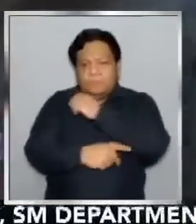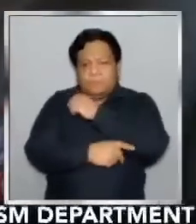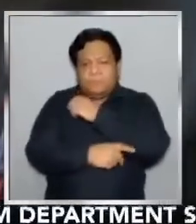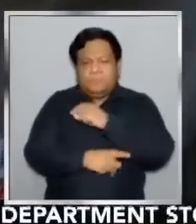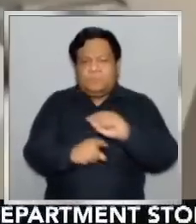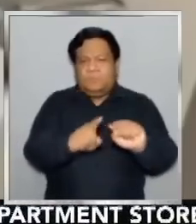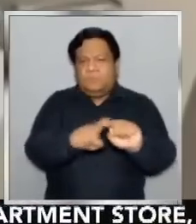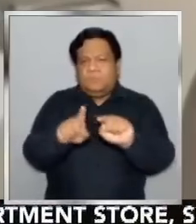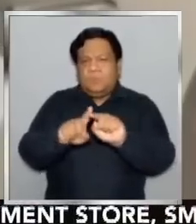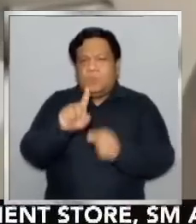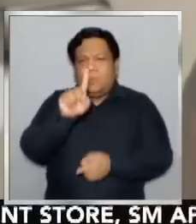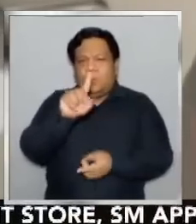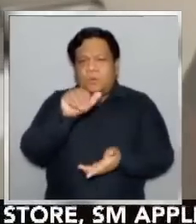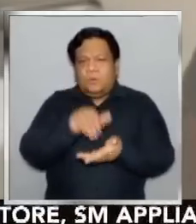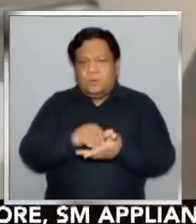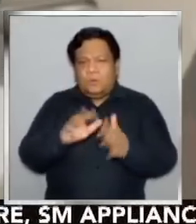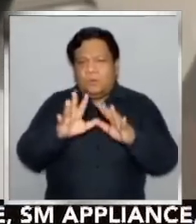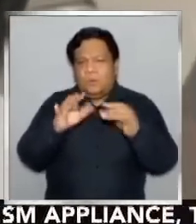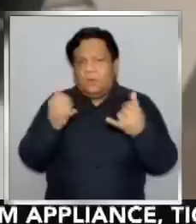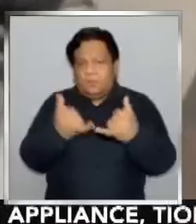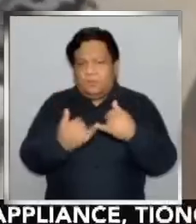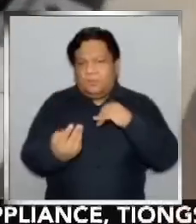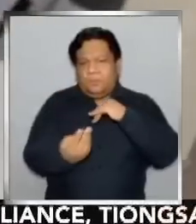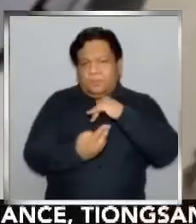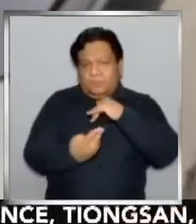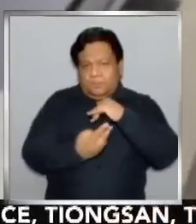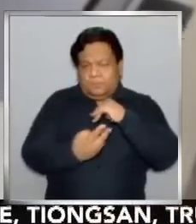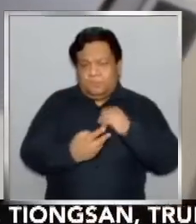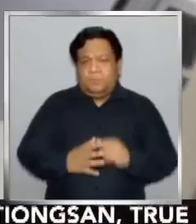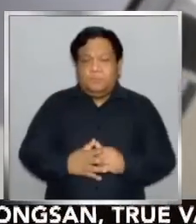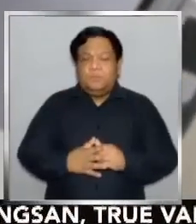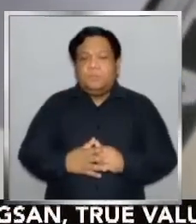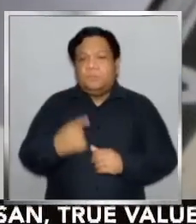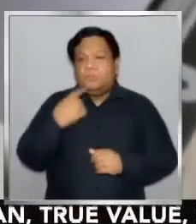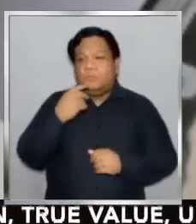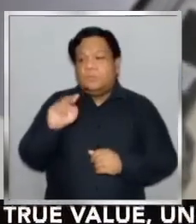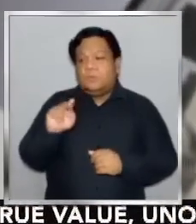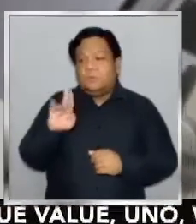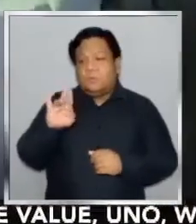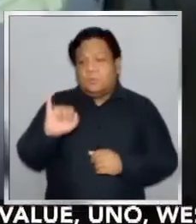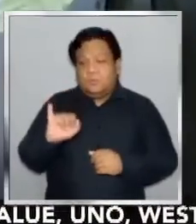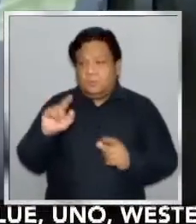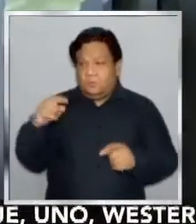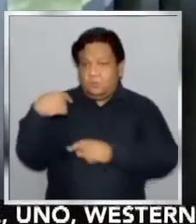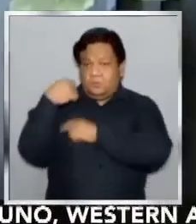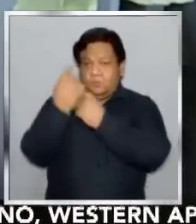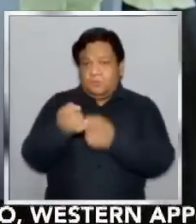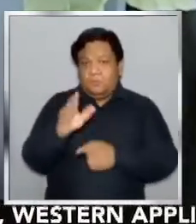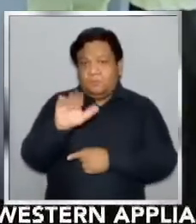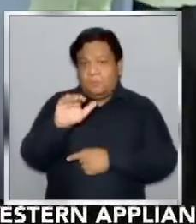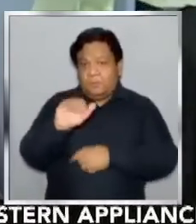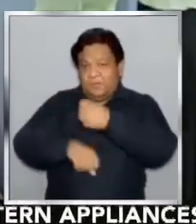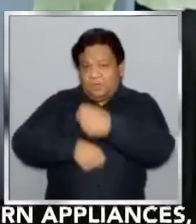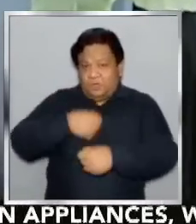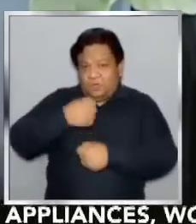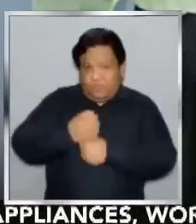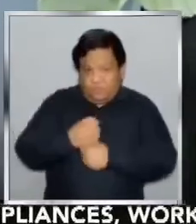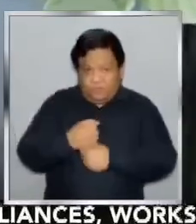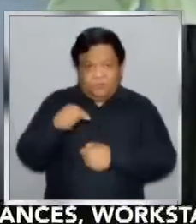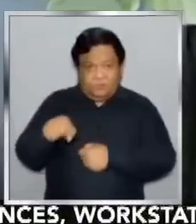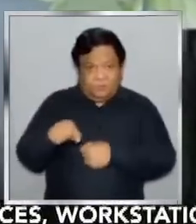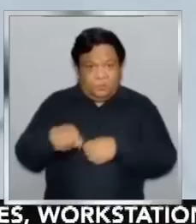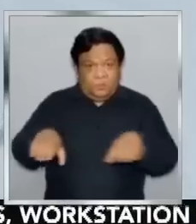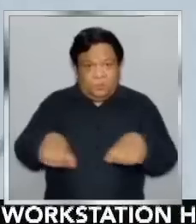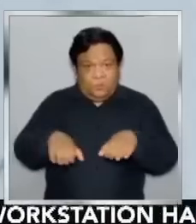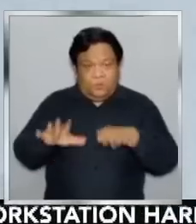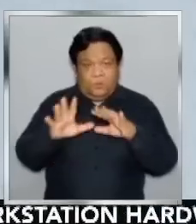sa buong bansa. Ayon sa NBI, kung 15 taon na nag-ooperate ang kumpanya, bilyong-bilyong piso na raw ang posibleng lugi ng